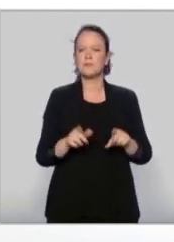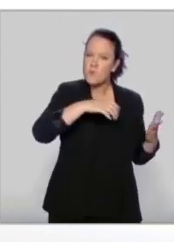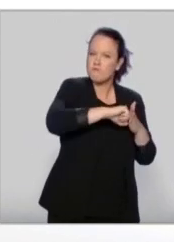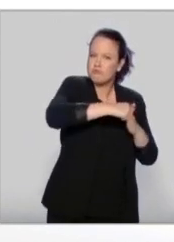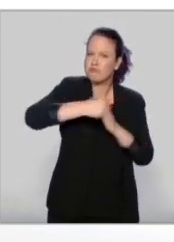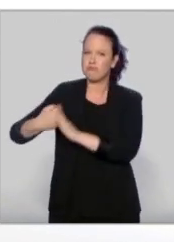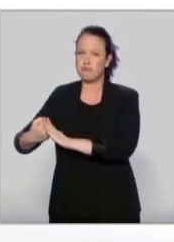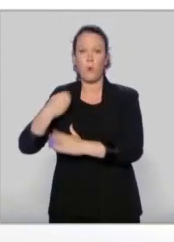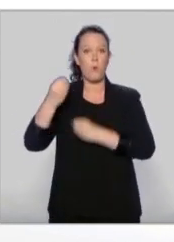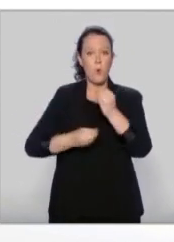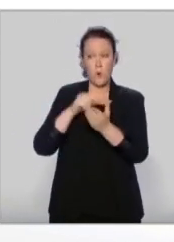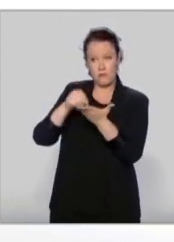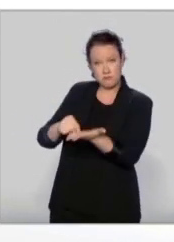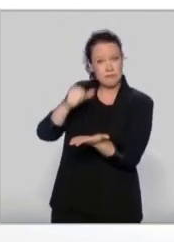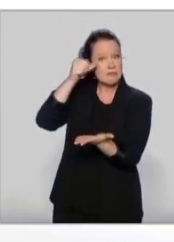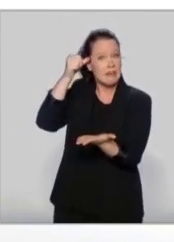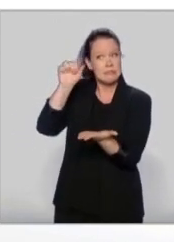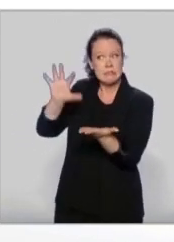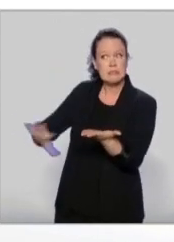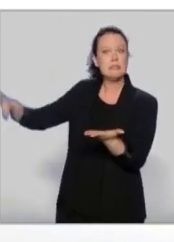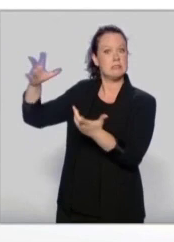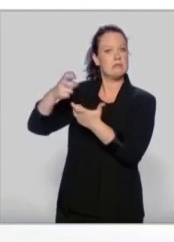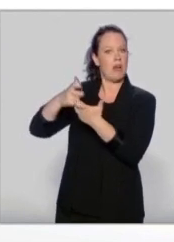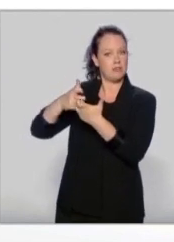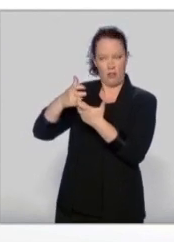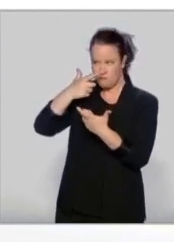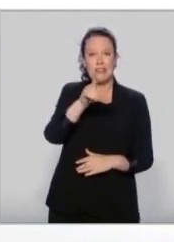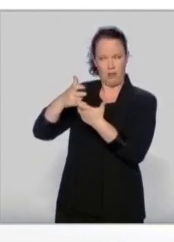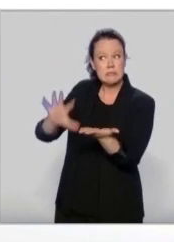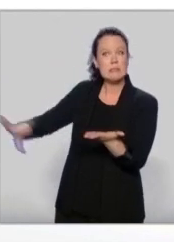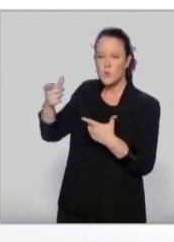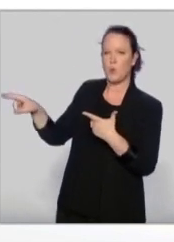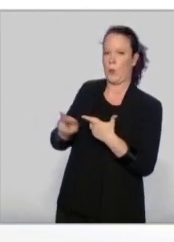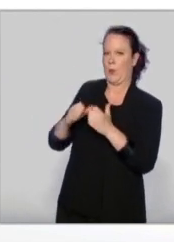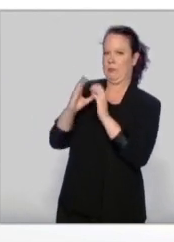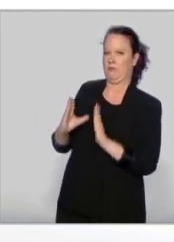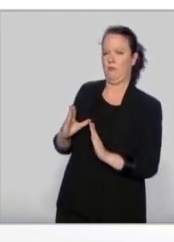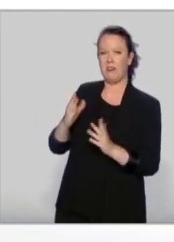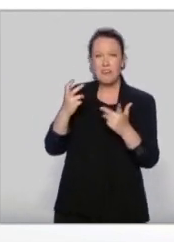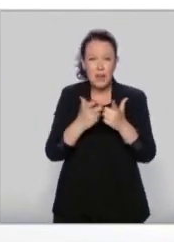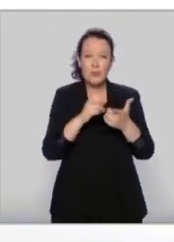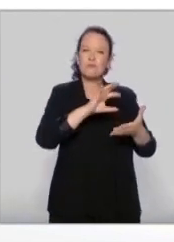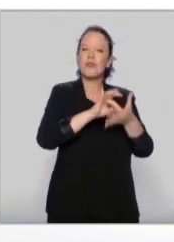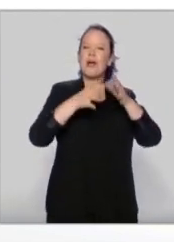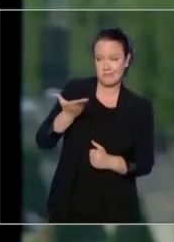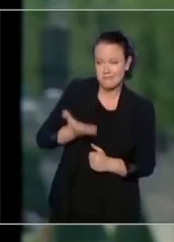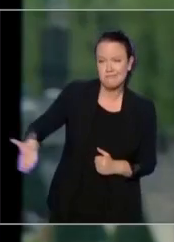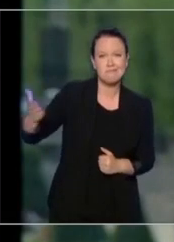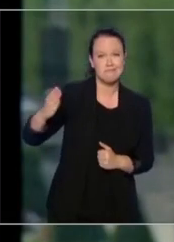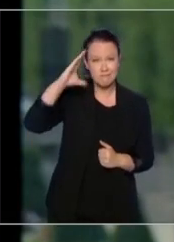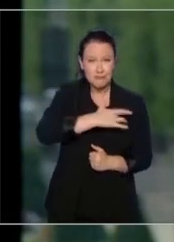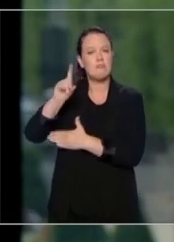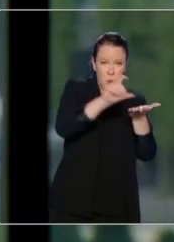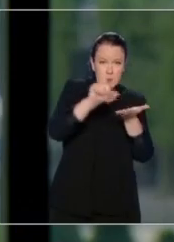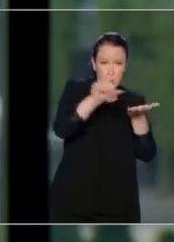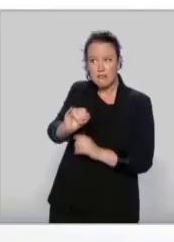d'Europe. Et le Japon, imaginez, qui s'apprête à organiser les Jeux Olympiques de Pékin, le fera sans aucun spectateur.